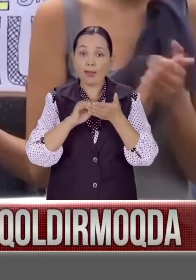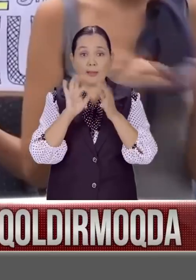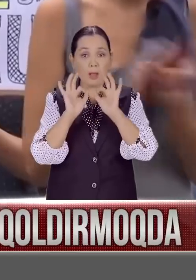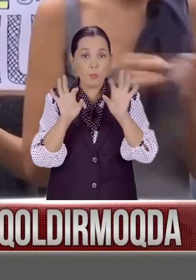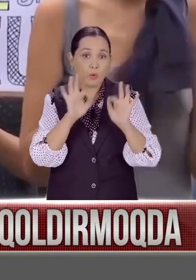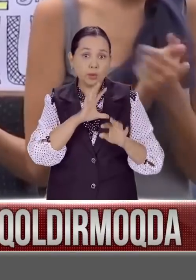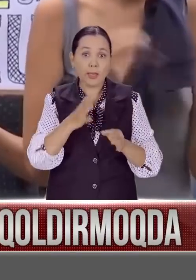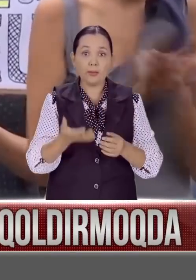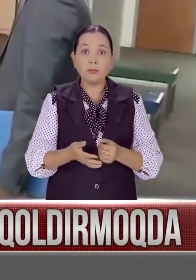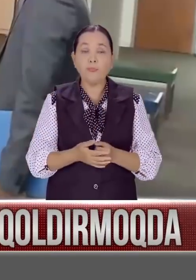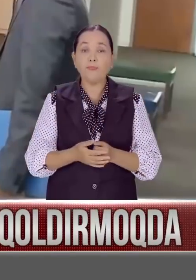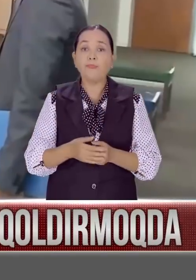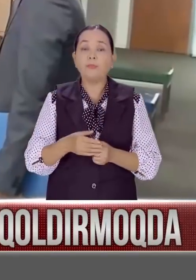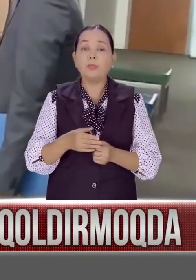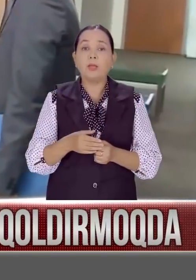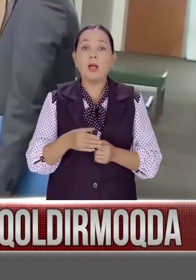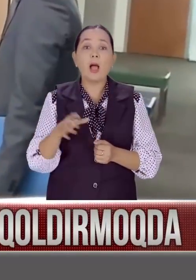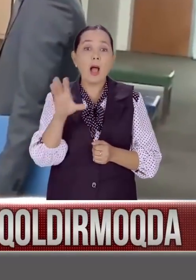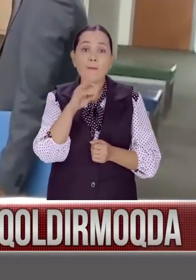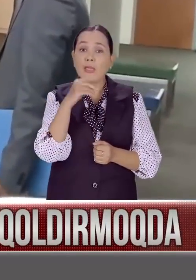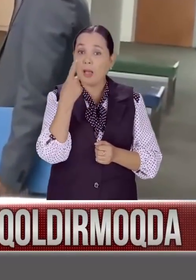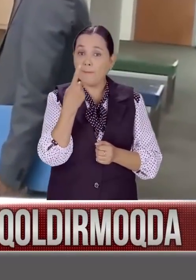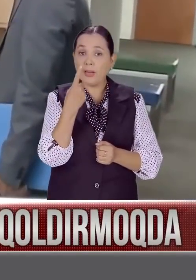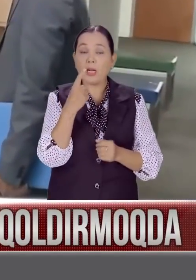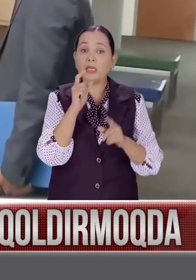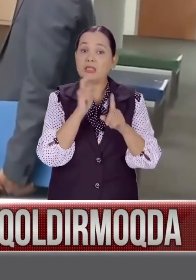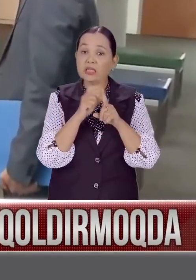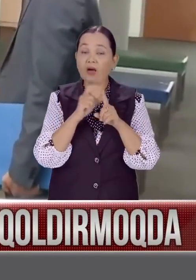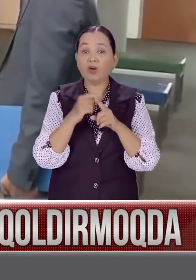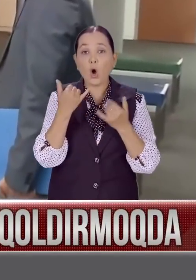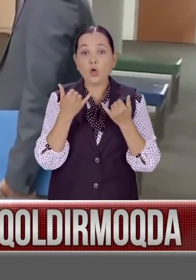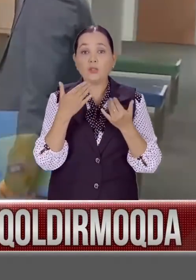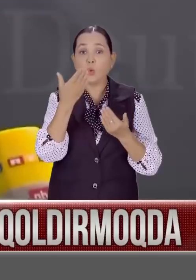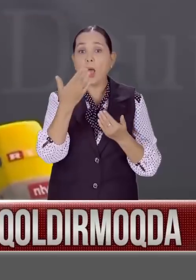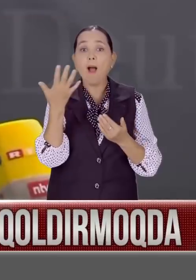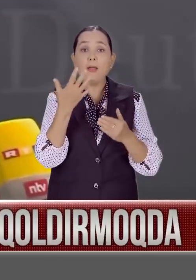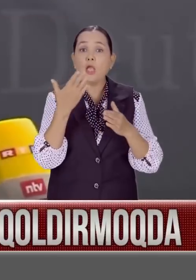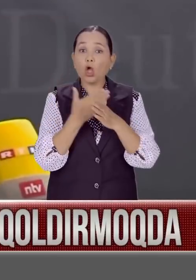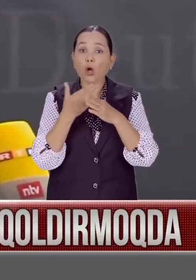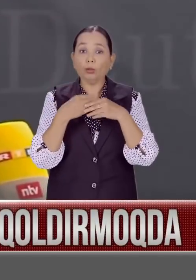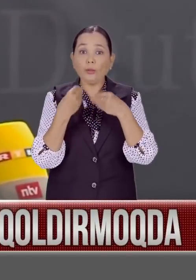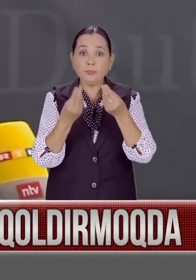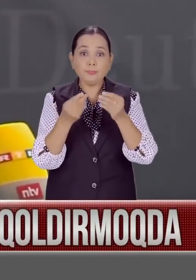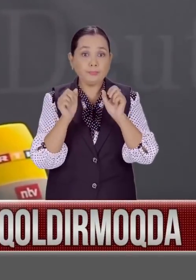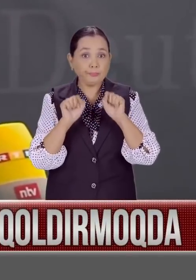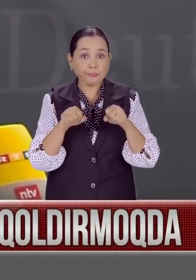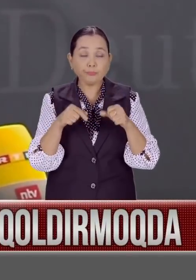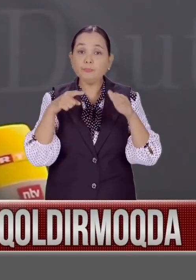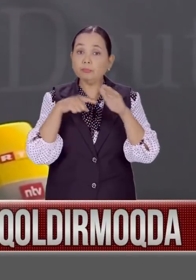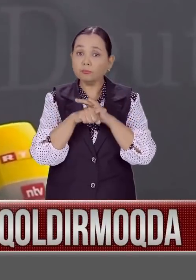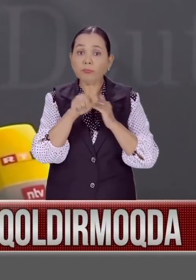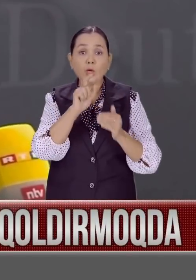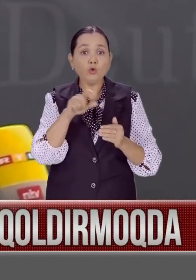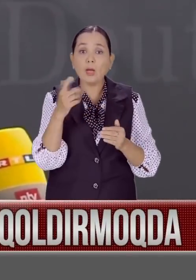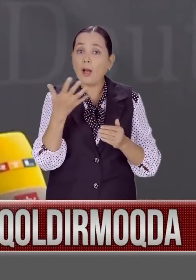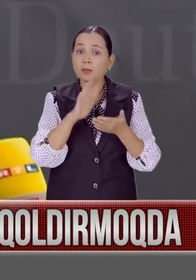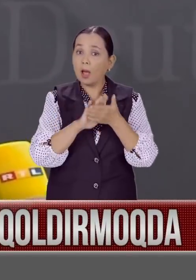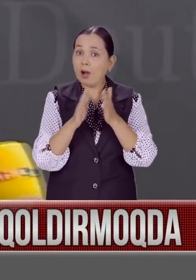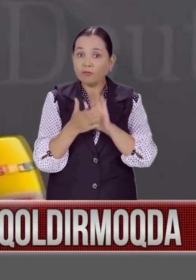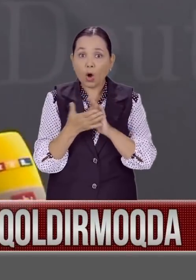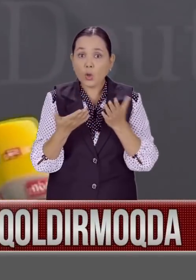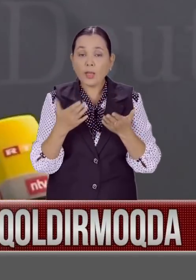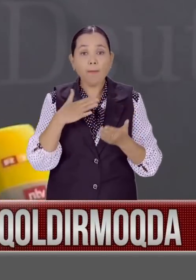ta'kidlab o'tdi. Hammada bir xil savol. Hozirda biz ularga qanday qilib yordam bera olamiz? Qochqinlar qanday